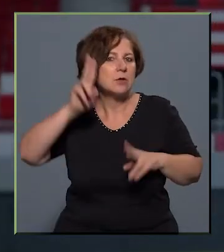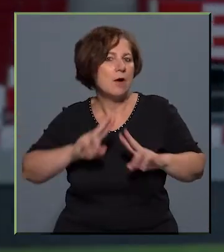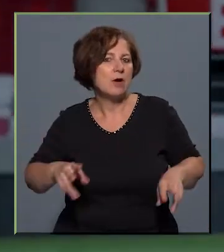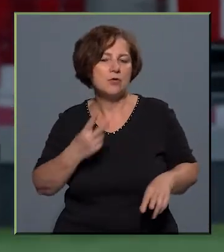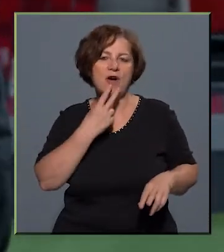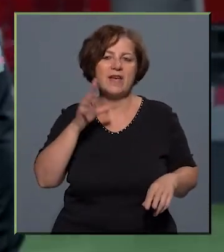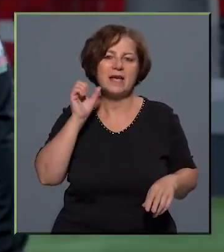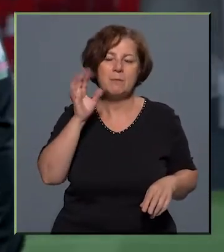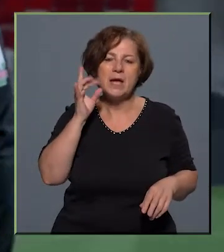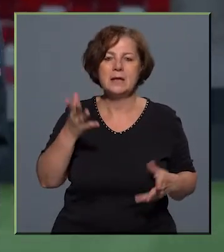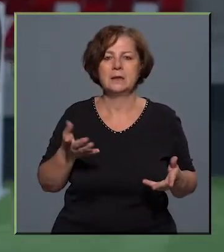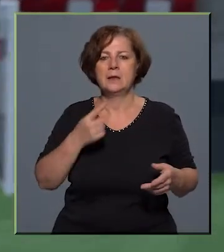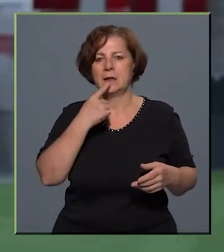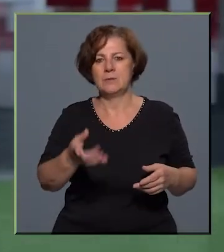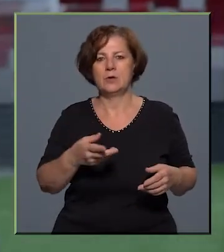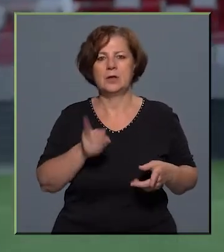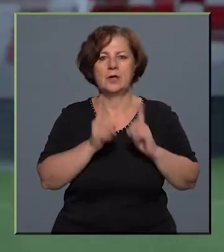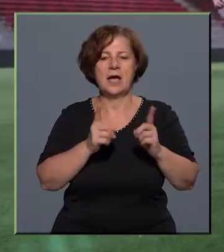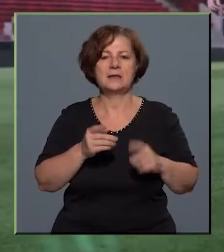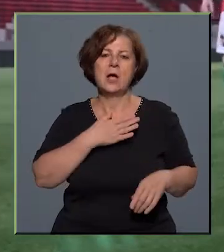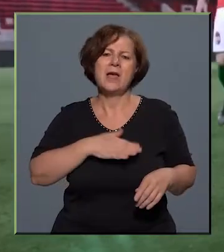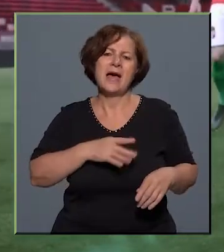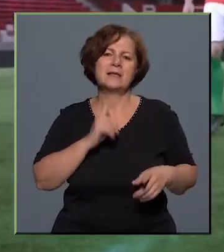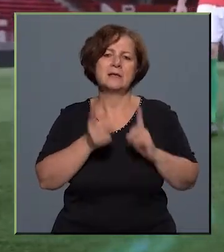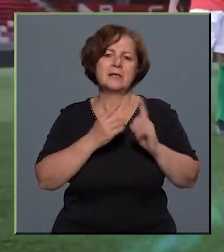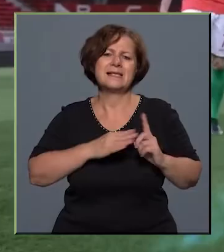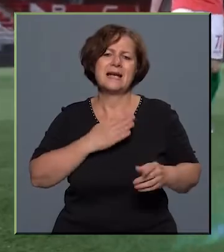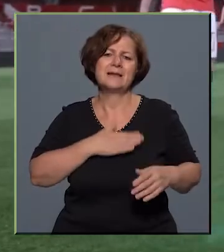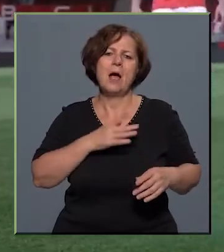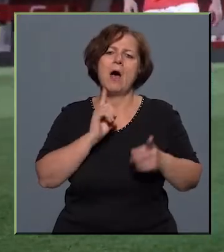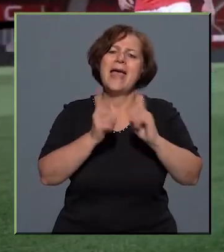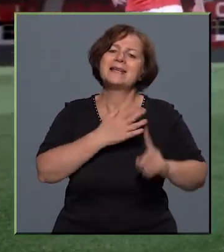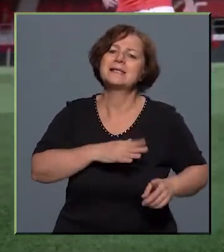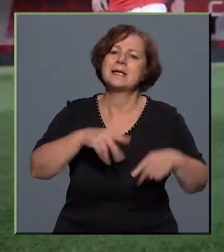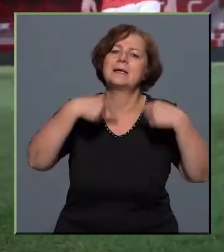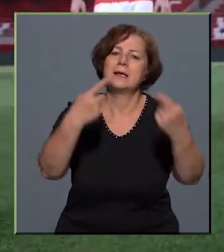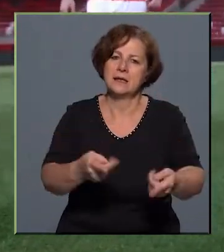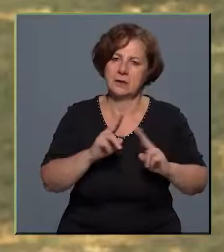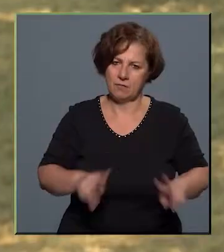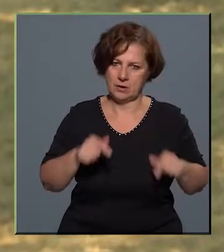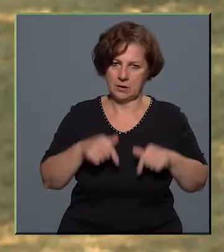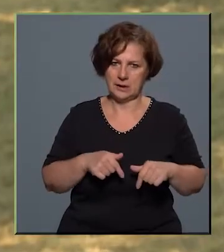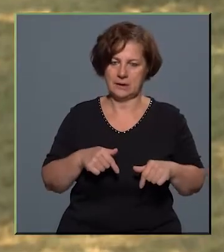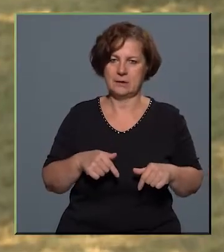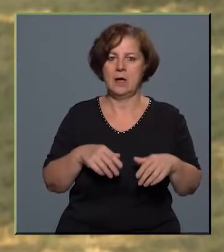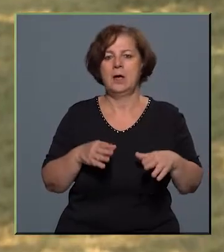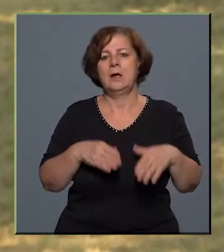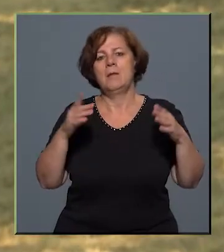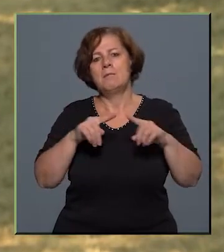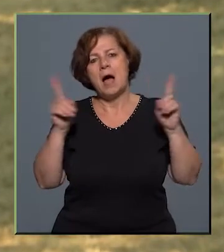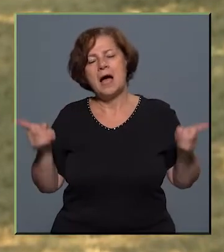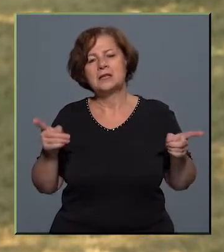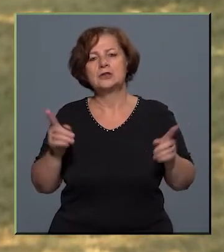a VB-n. Nálunk a játékosok, kimondhatom, a játék szeretetéért vannak itt. Nagyon sokan játszanak nagypályás klubnál, futszál NB1-ben, ugye